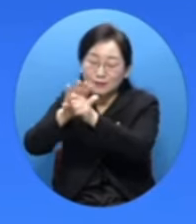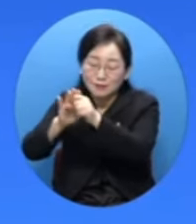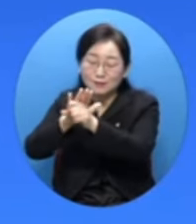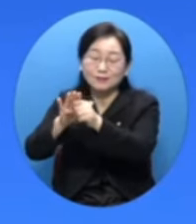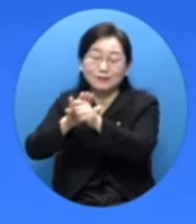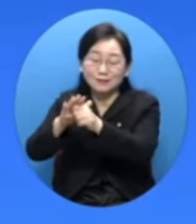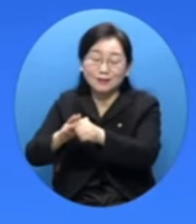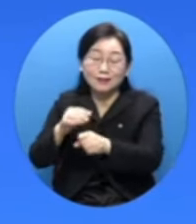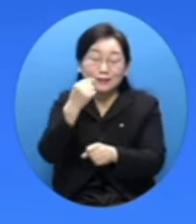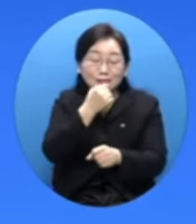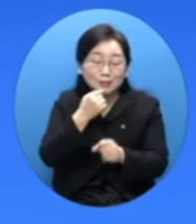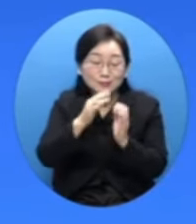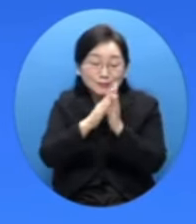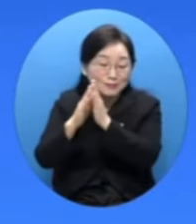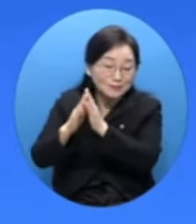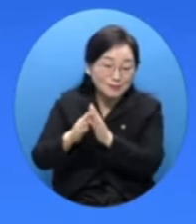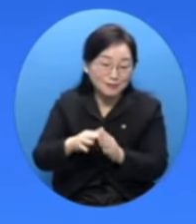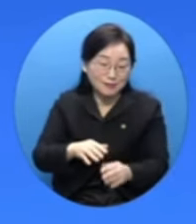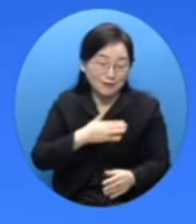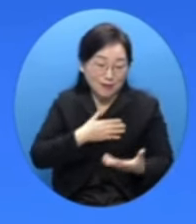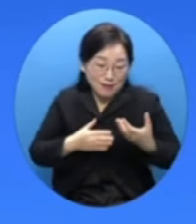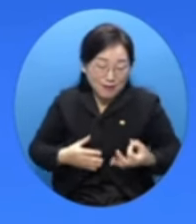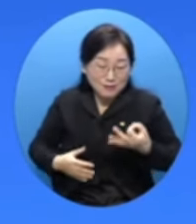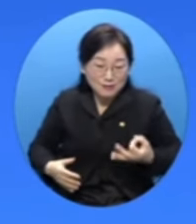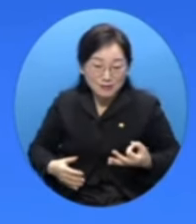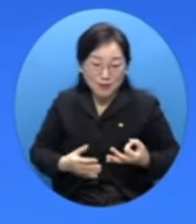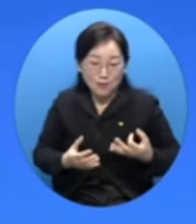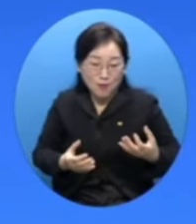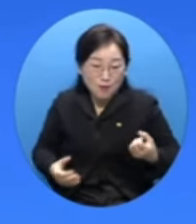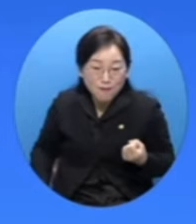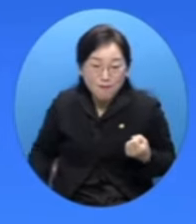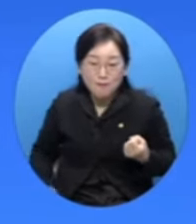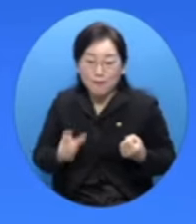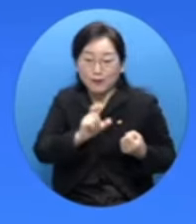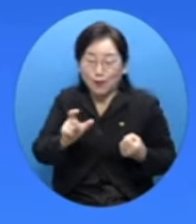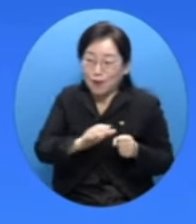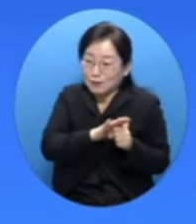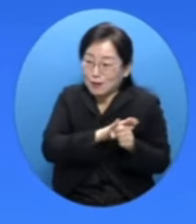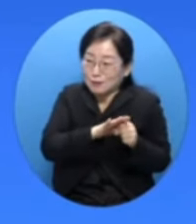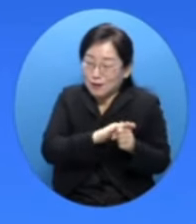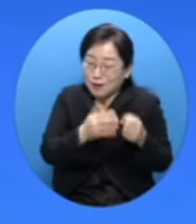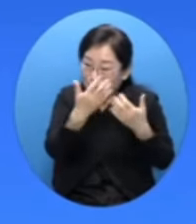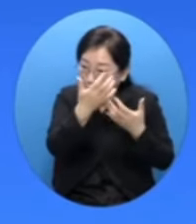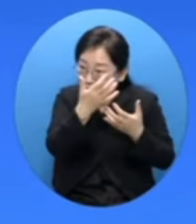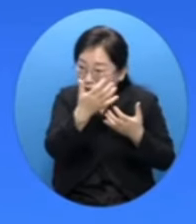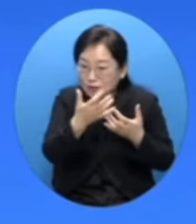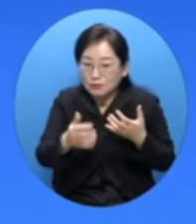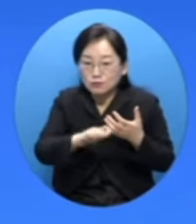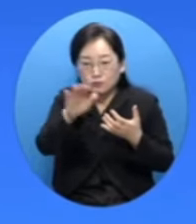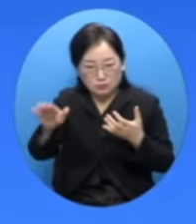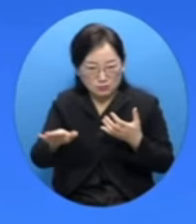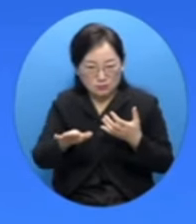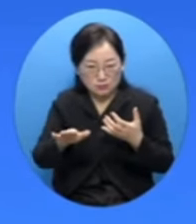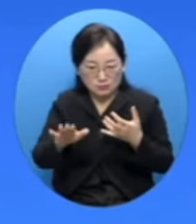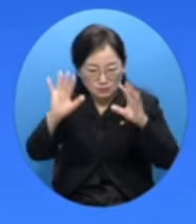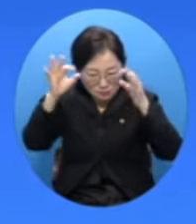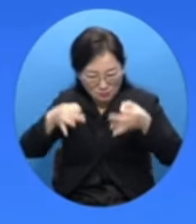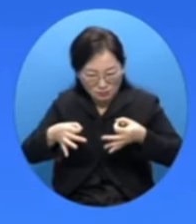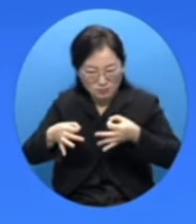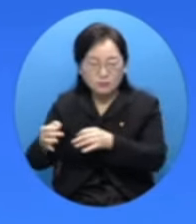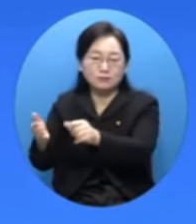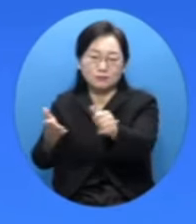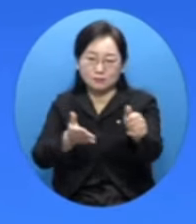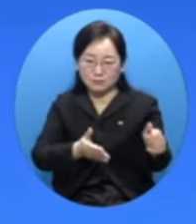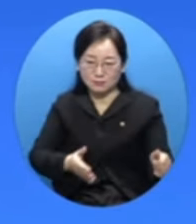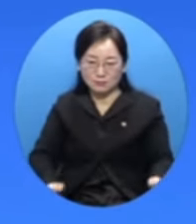실제로 내가 가진 것, 그것을 더 사랑하고 그것을 손에 움켜쥐고 그것을 놓지 않으려고 애쓰고 있는 우리가 아닌지 우리 자신을 살펴보아야